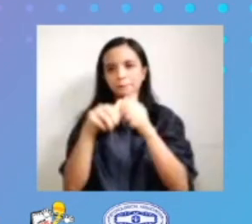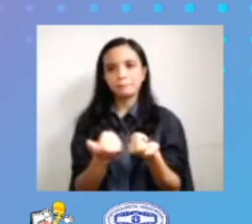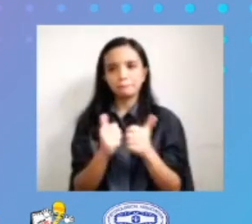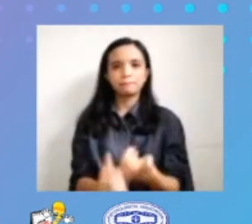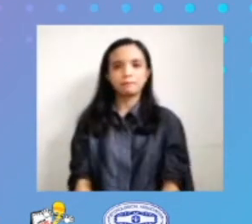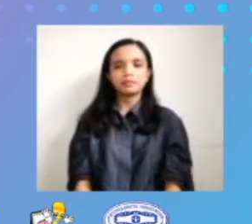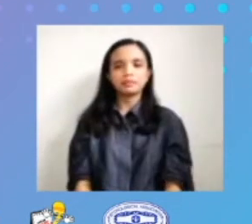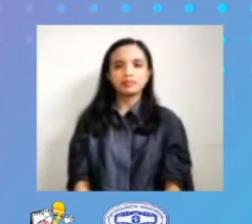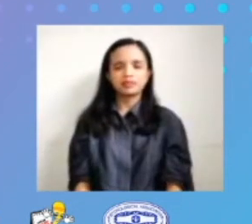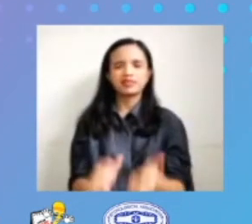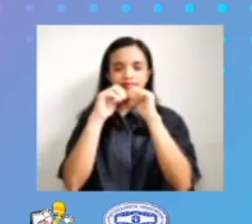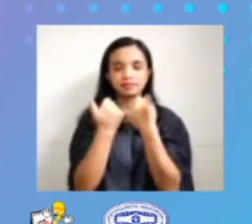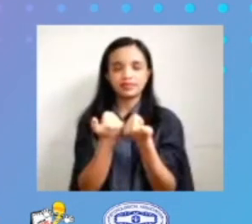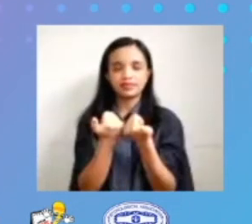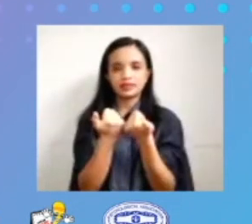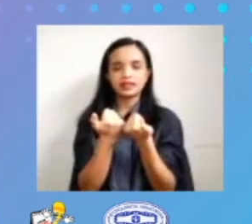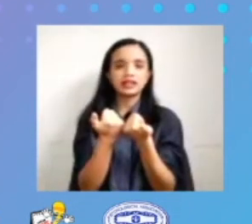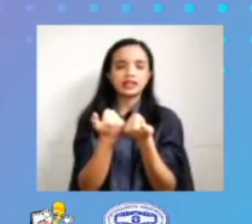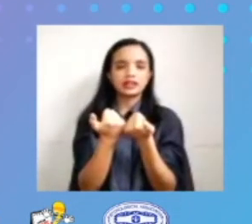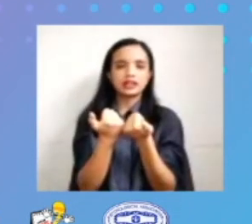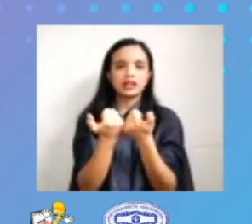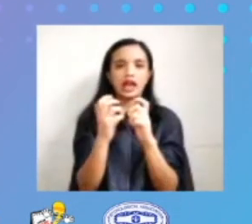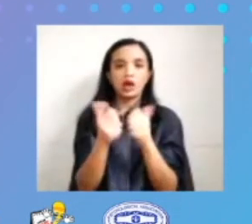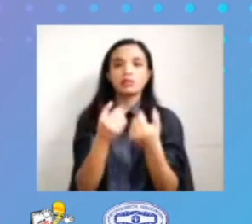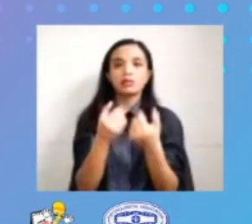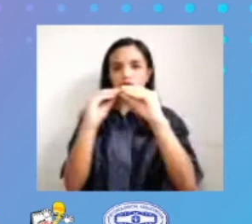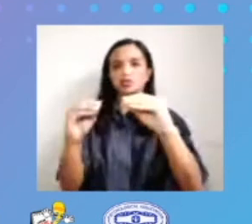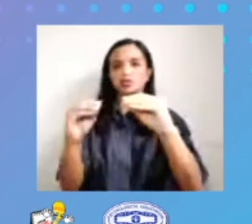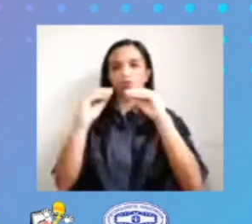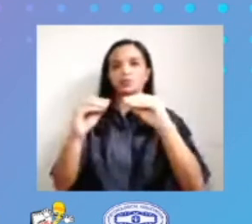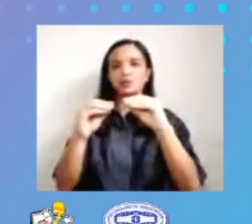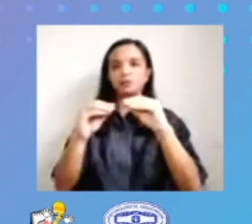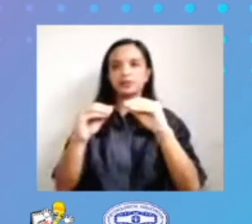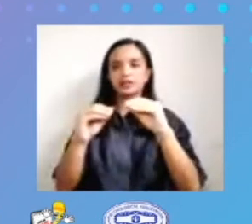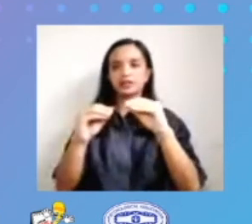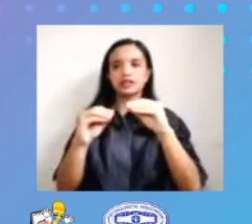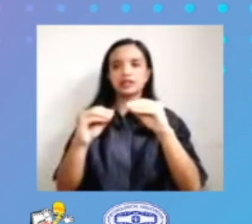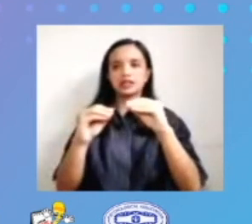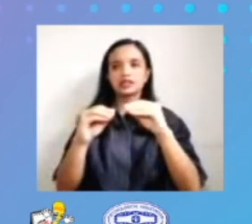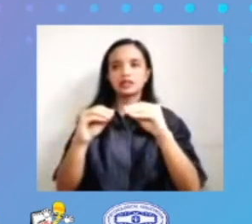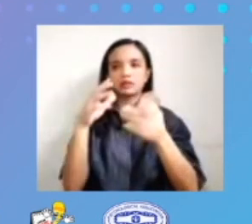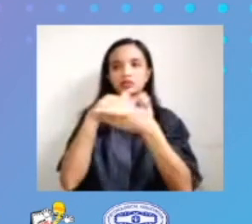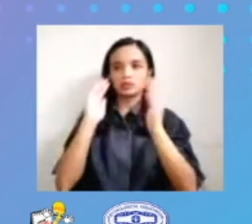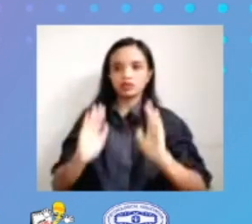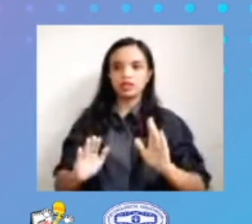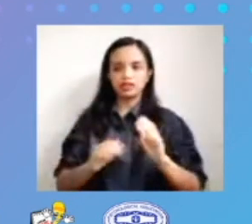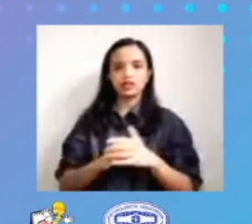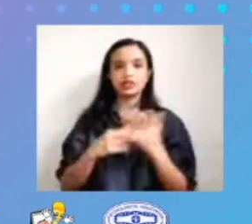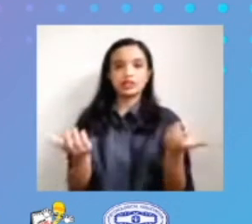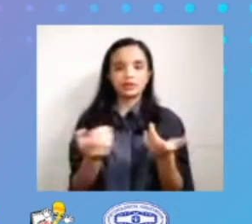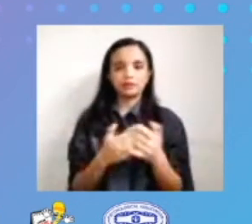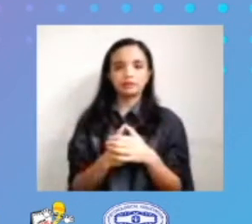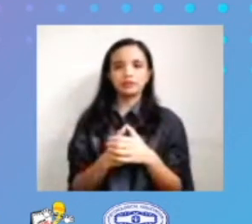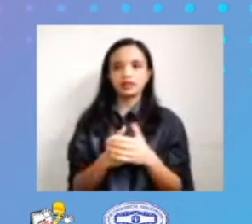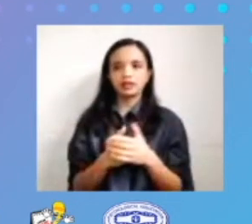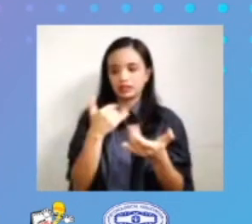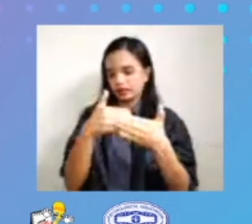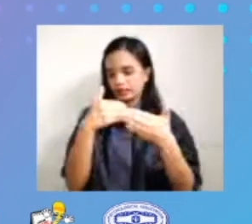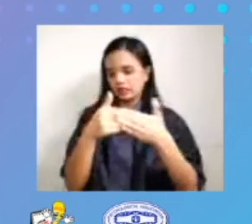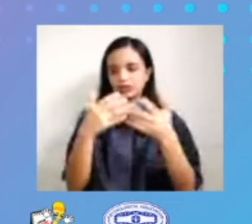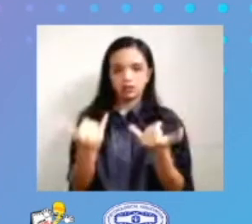aga, maupay na aga po sa inyong lahat. Okay. Ang saya. Ito